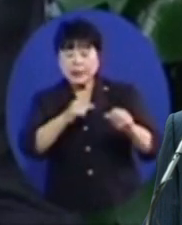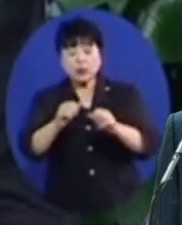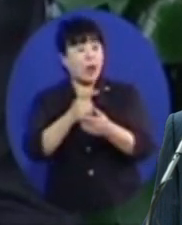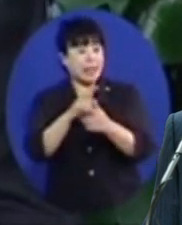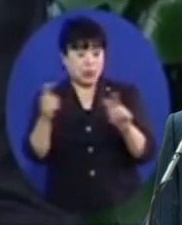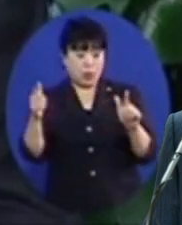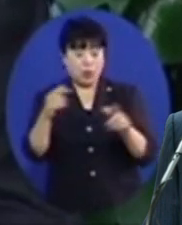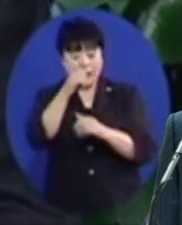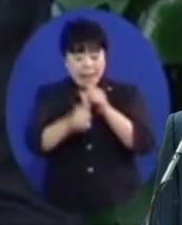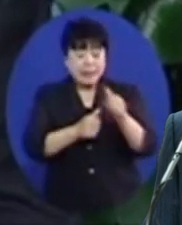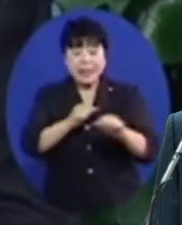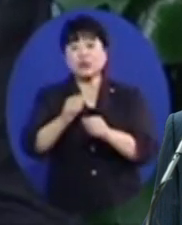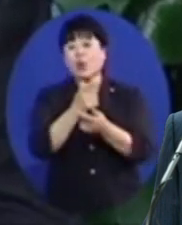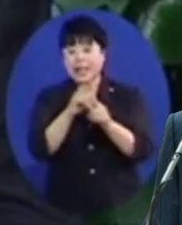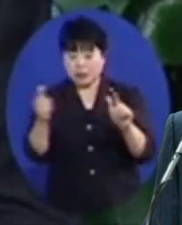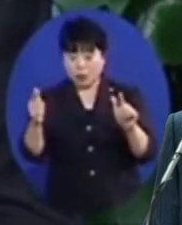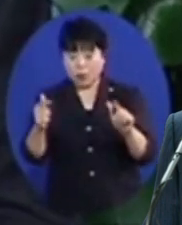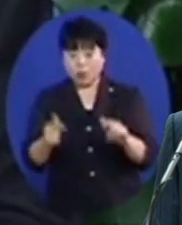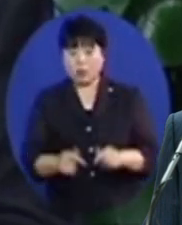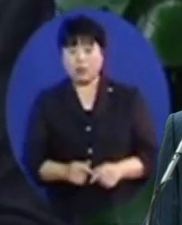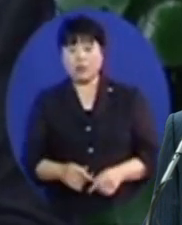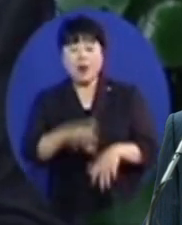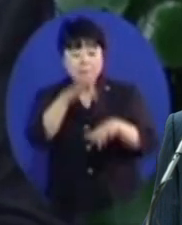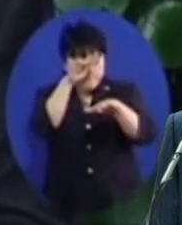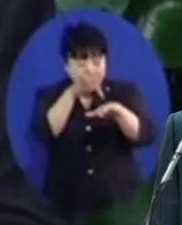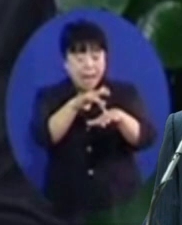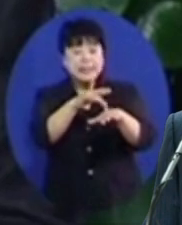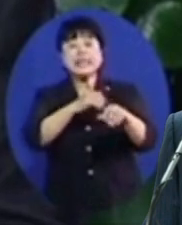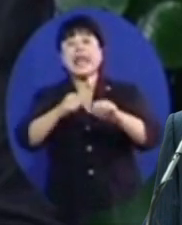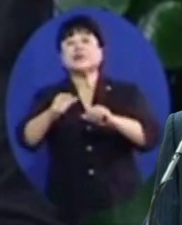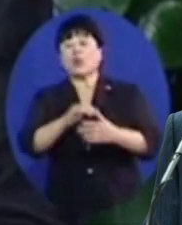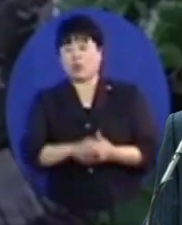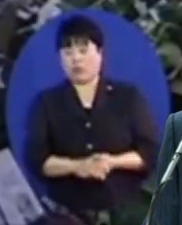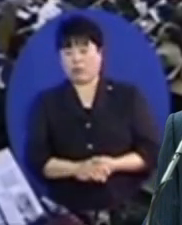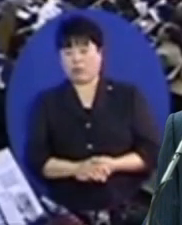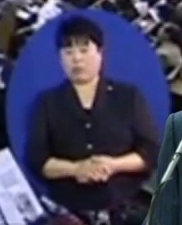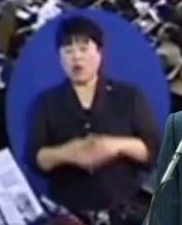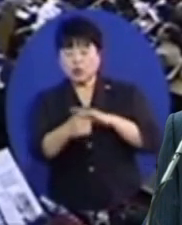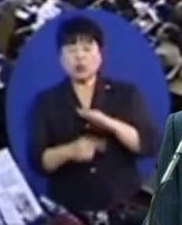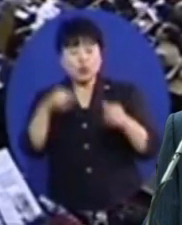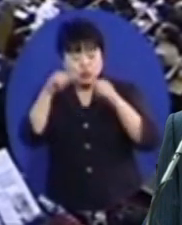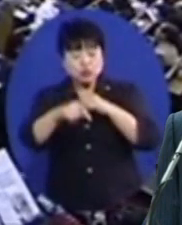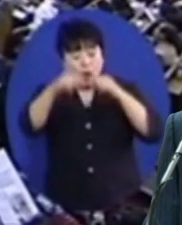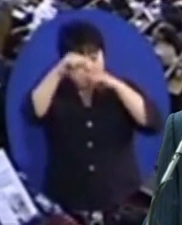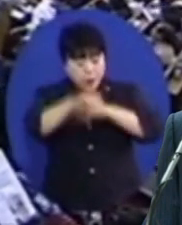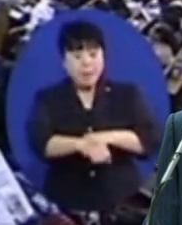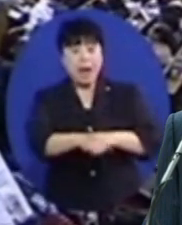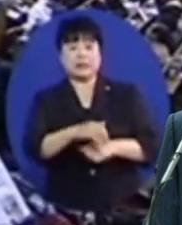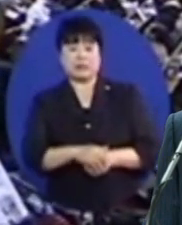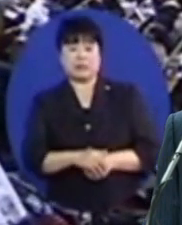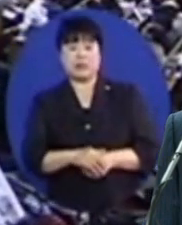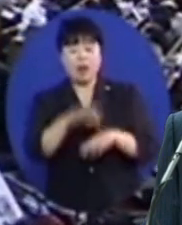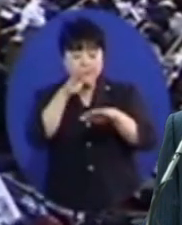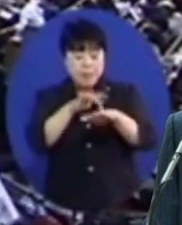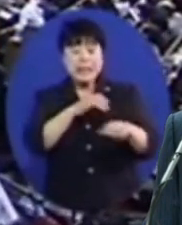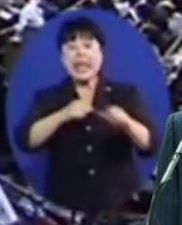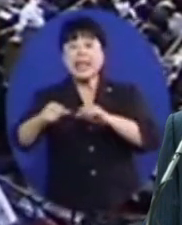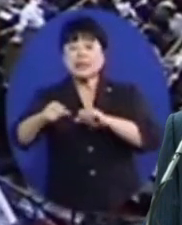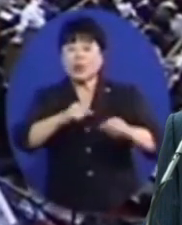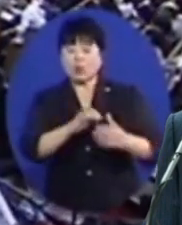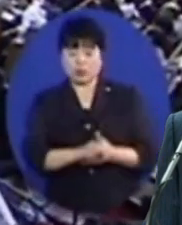아니요 하나님의 행위도 아니요 사탄의 행위인 것입니다. 우리를 도역질하고 죽이고 멸망시키는 마귀의 행동인